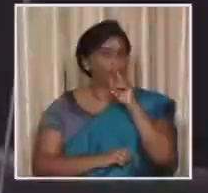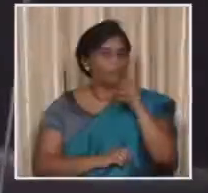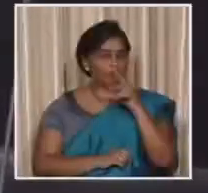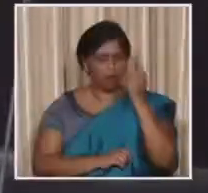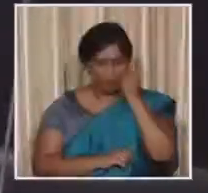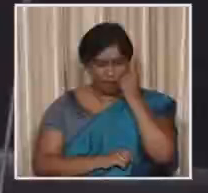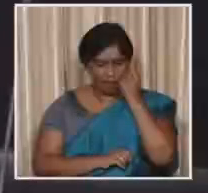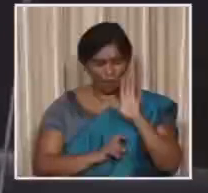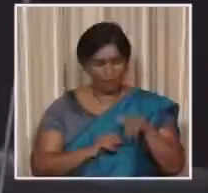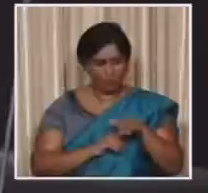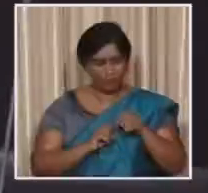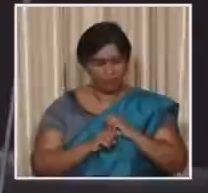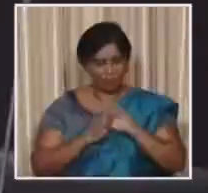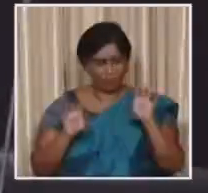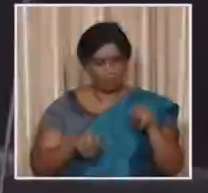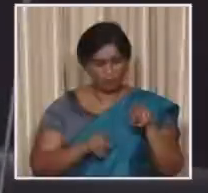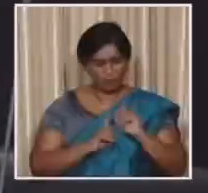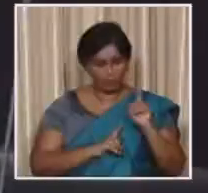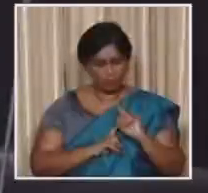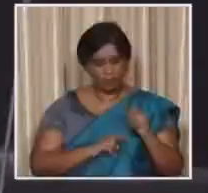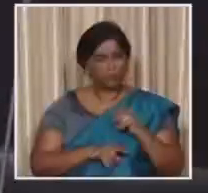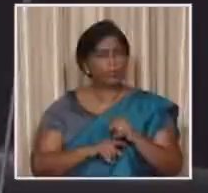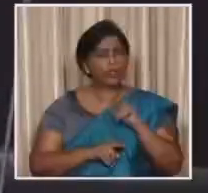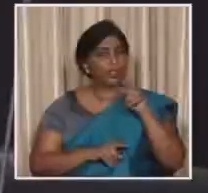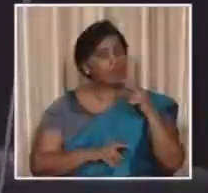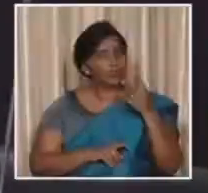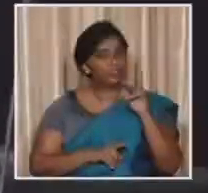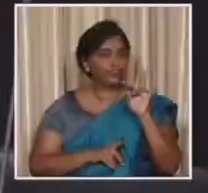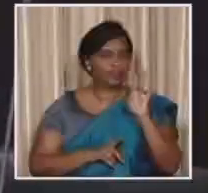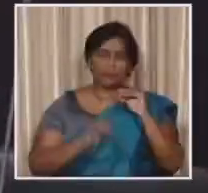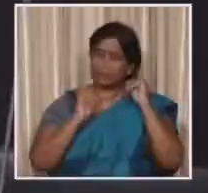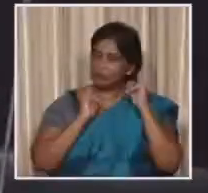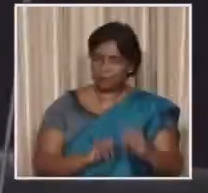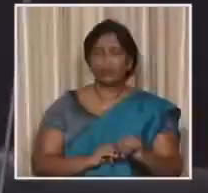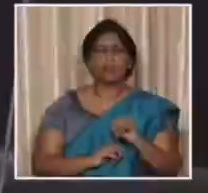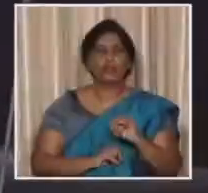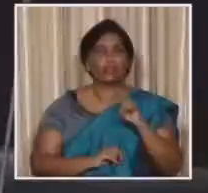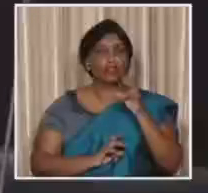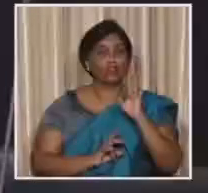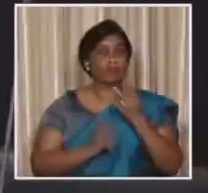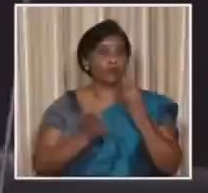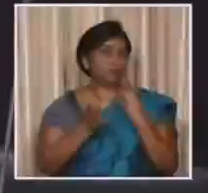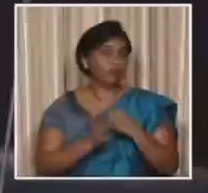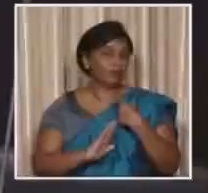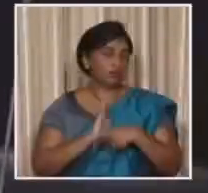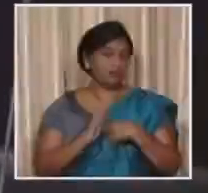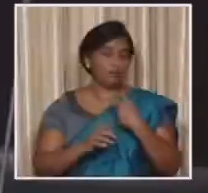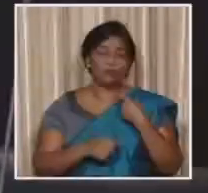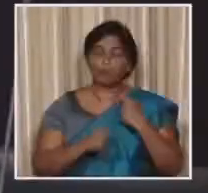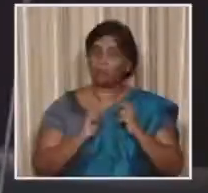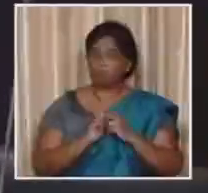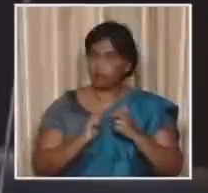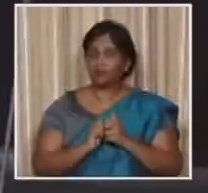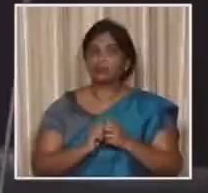මතයක් තමයි සමාජගත කරන්නේ මේ පාර්ලිමේන්තුවේ 225 එකයි මේ 225 නඩත්තු කරන එක තමයි රටට තියෙන ප්‍රශ්නේ